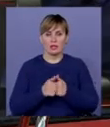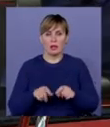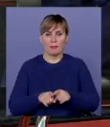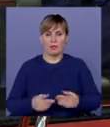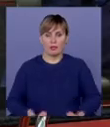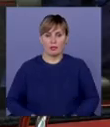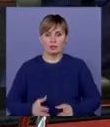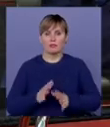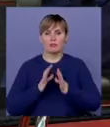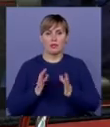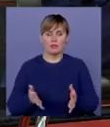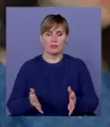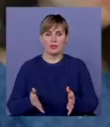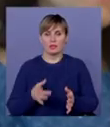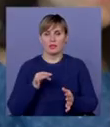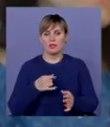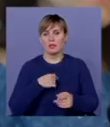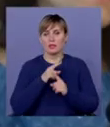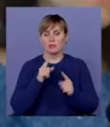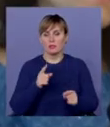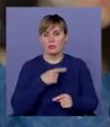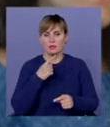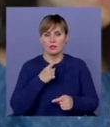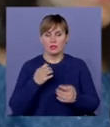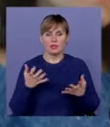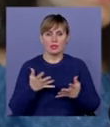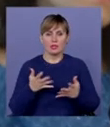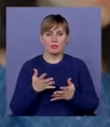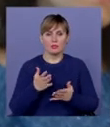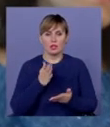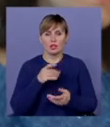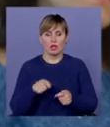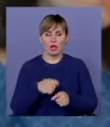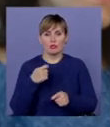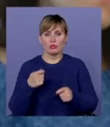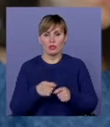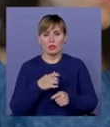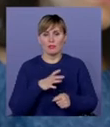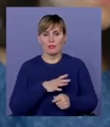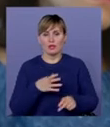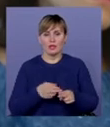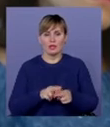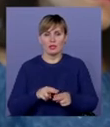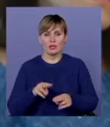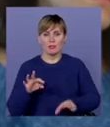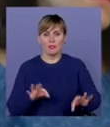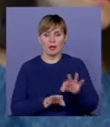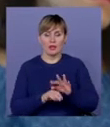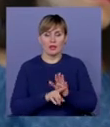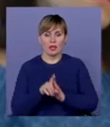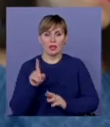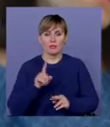не было. Я не буду говорить о том, что с какими нарушениями был этот проект начат, потому что